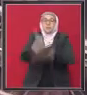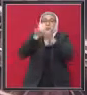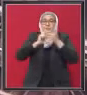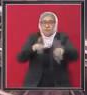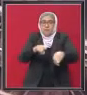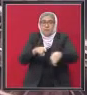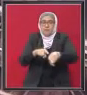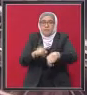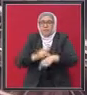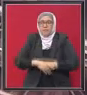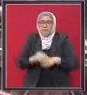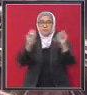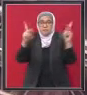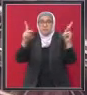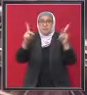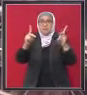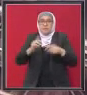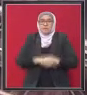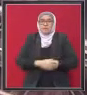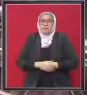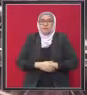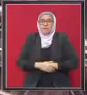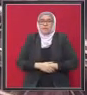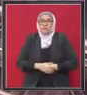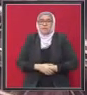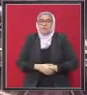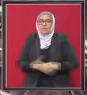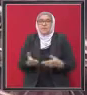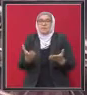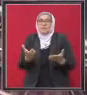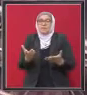Menteri tolong jawab. Alright.